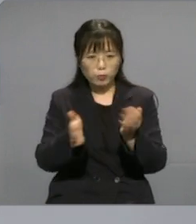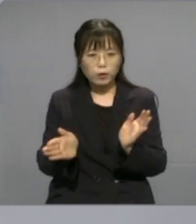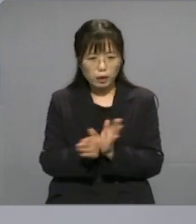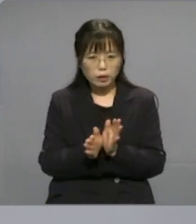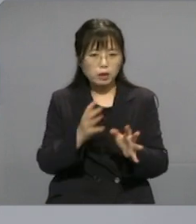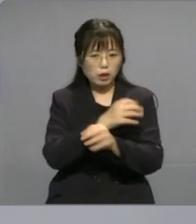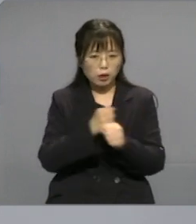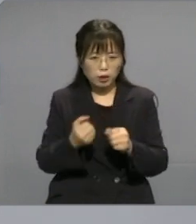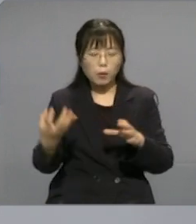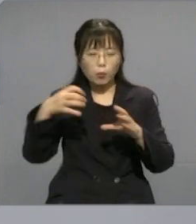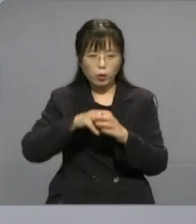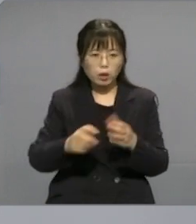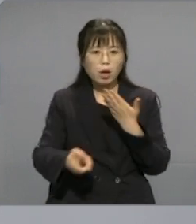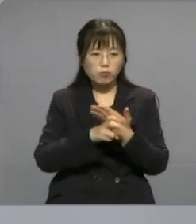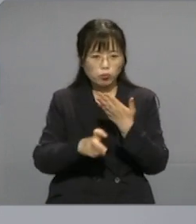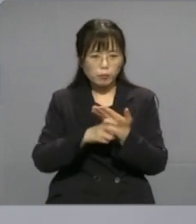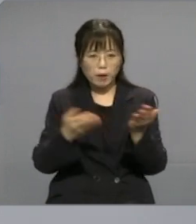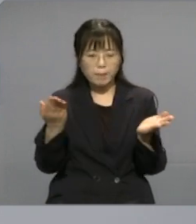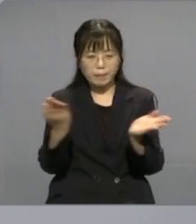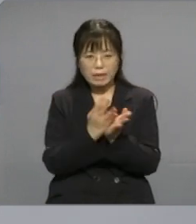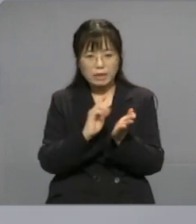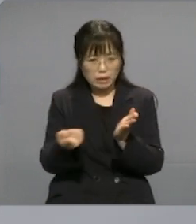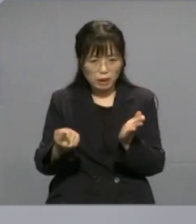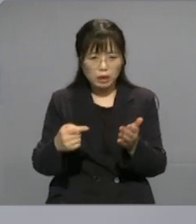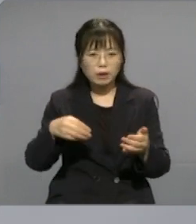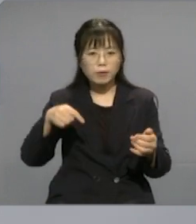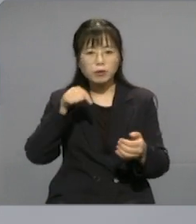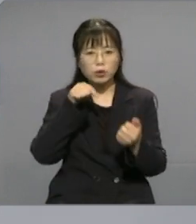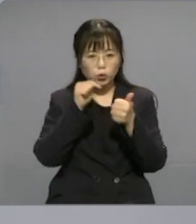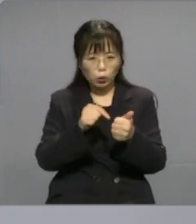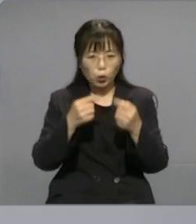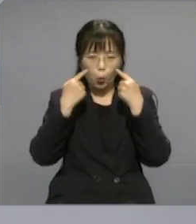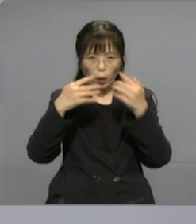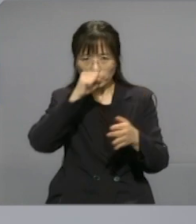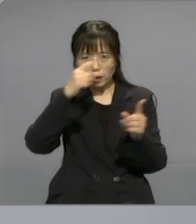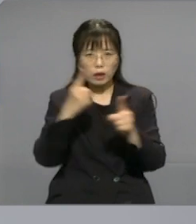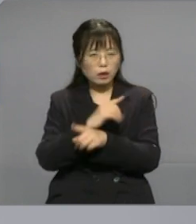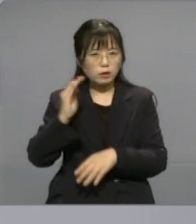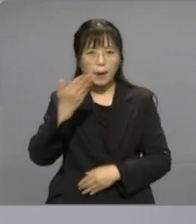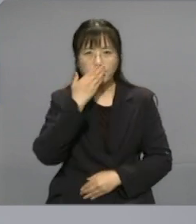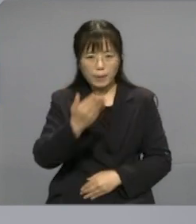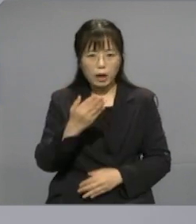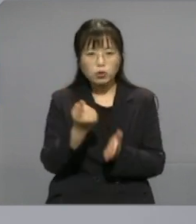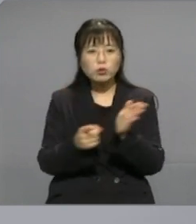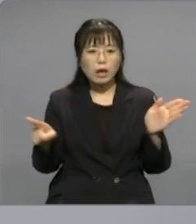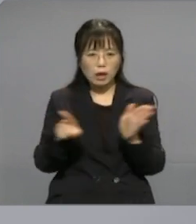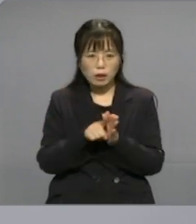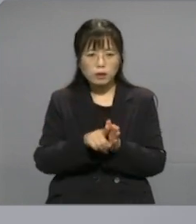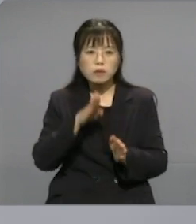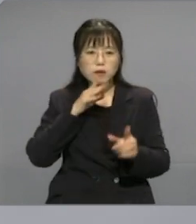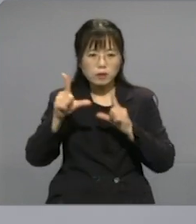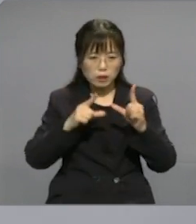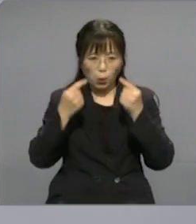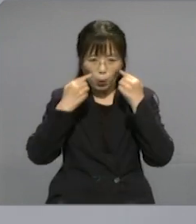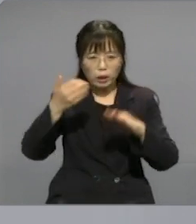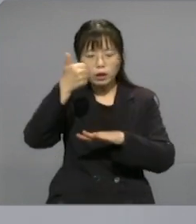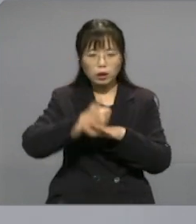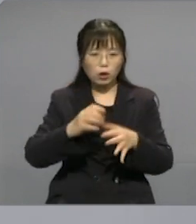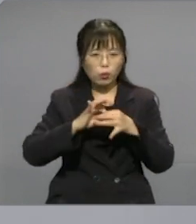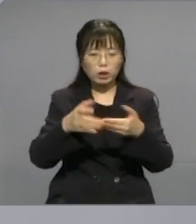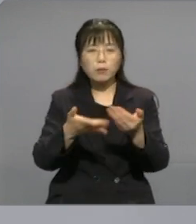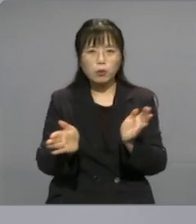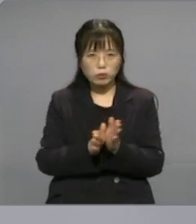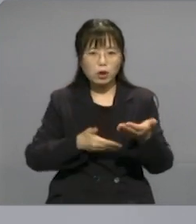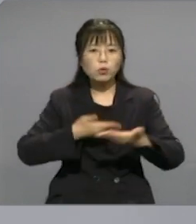단체협약 등에 포함된 불법, 불합리한 요소가 확실히 개선될 수 있도록 실태 확인 결과를